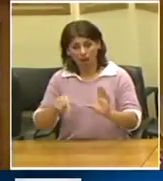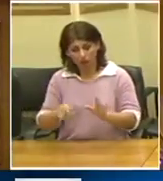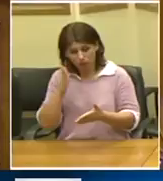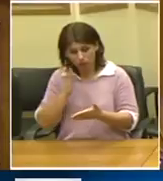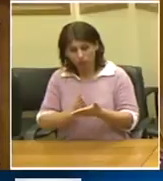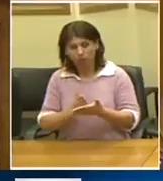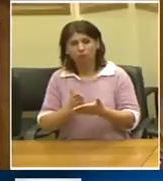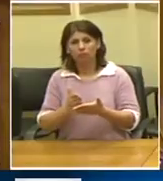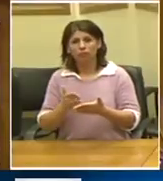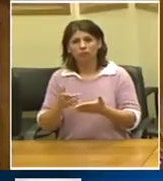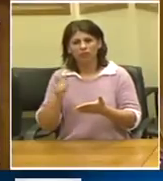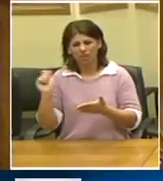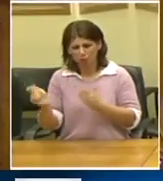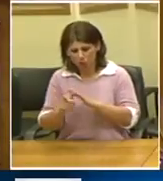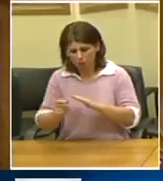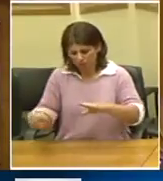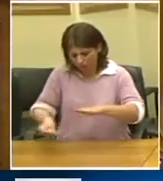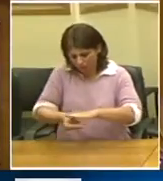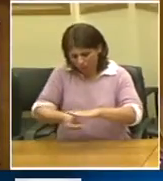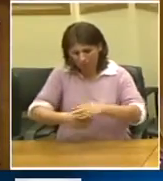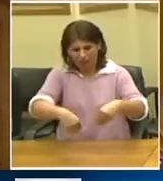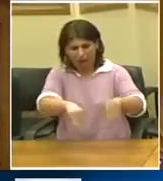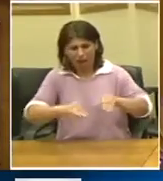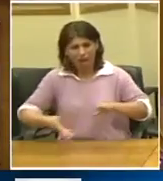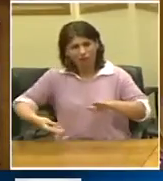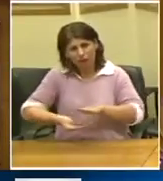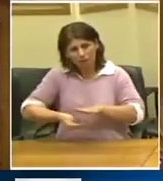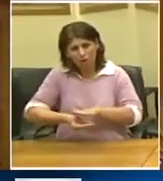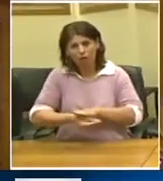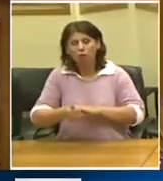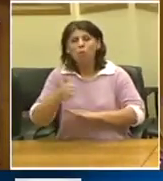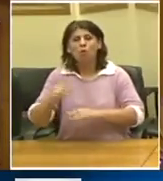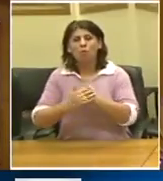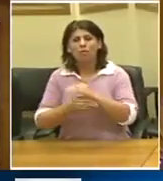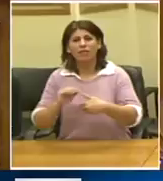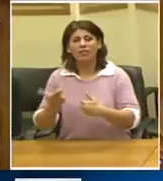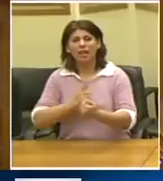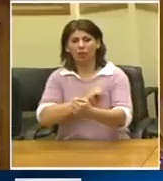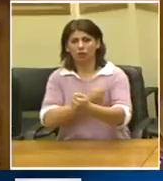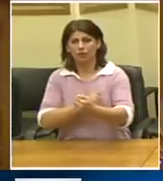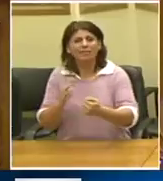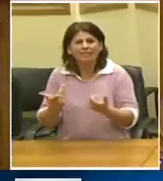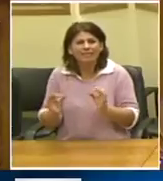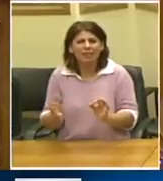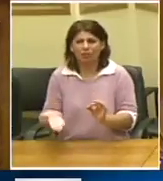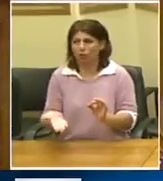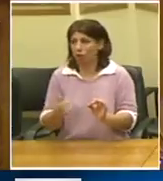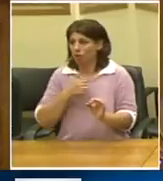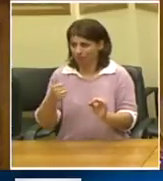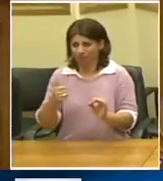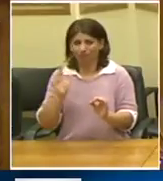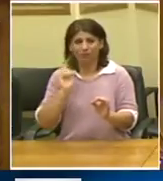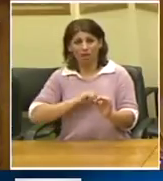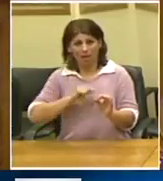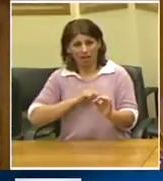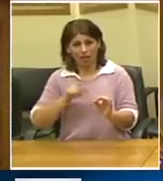κρύβω τα σκουπίδια κάτω από το χαλί και το μόνο για το οποίο νοιάζομαι είναι η εξουσία, τότε ποιος είναι? Το μόνο προφανές όφελος από το μακεδονικό